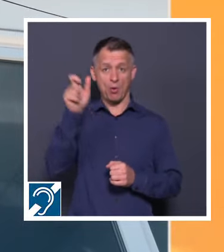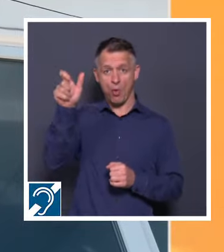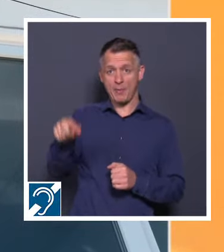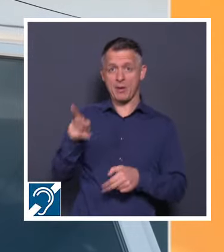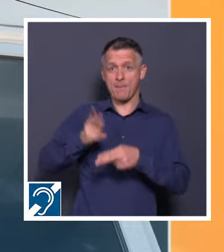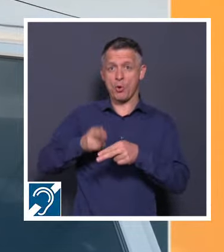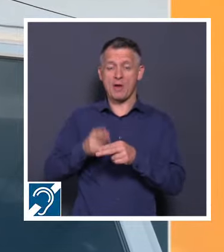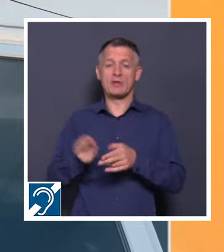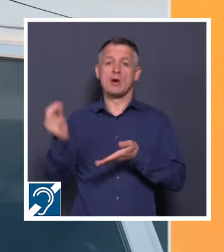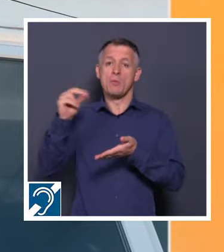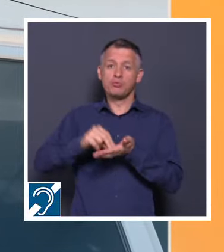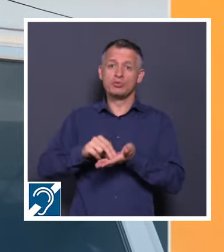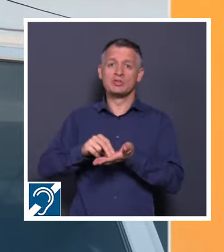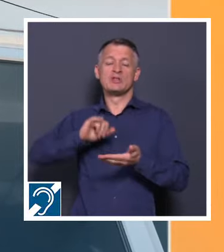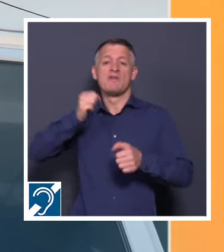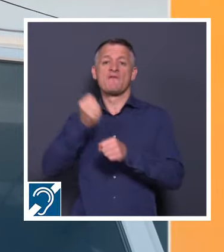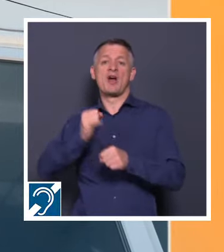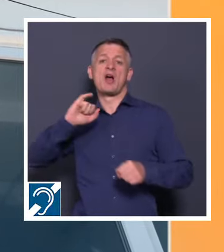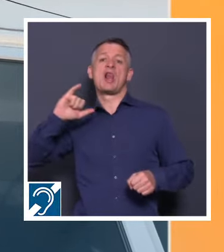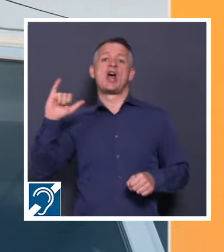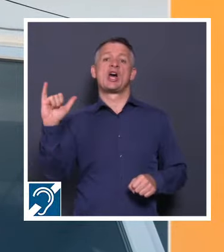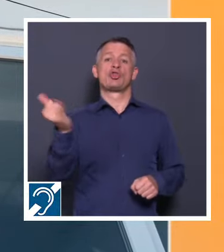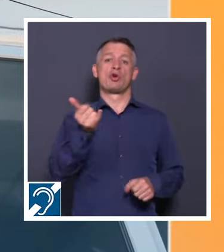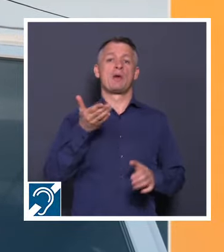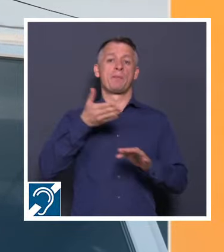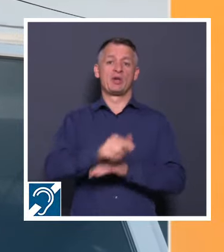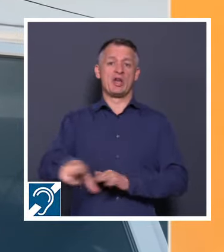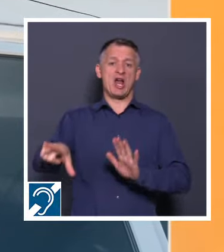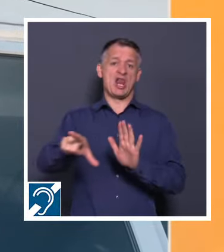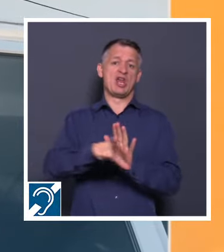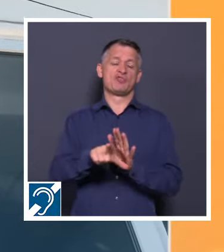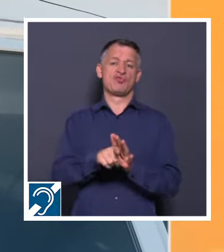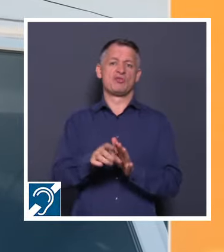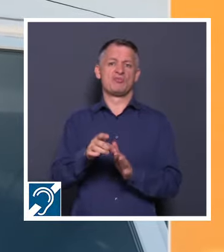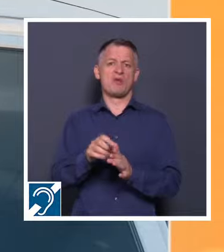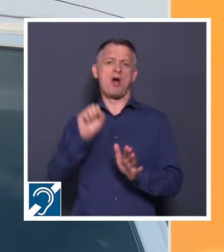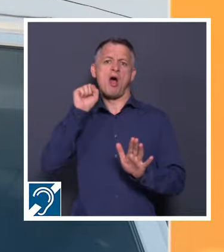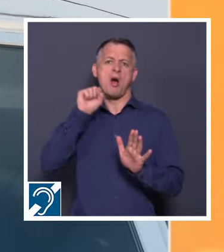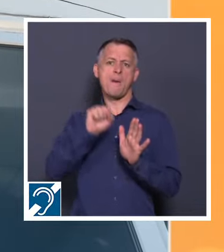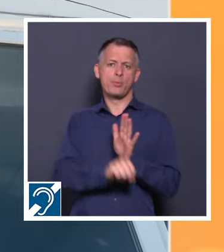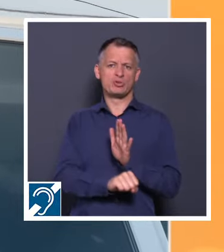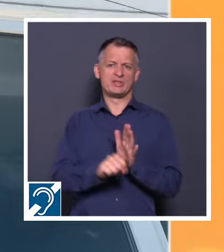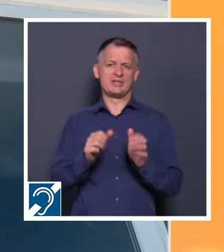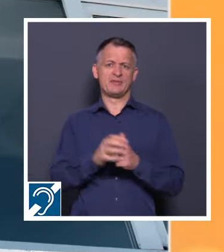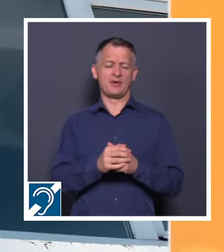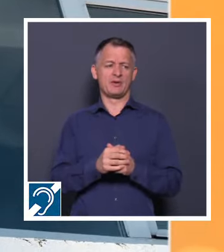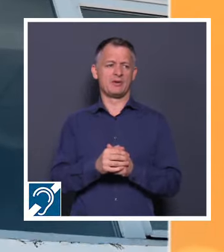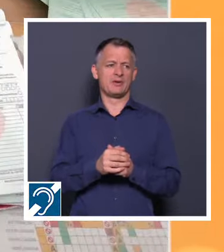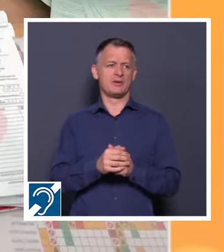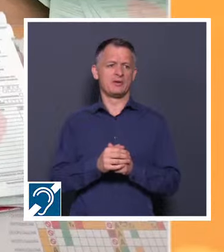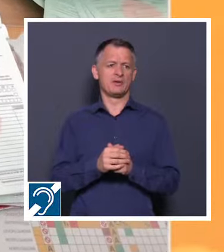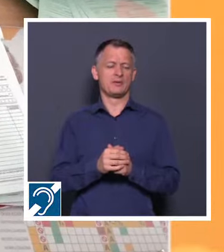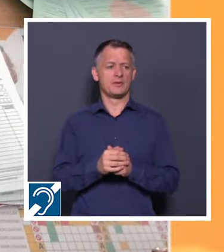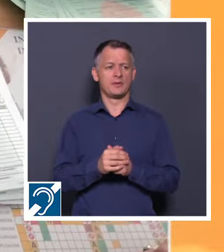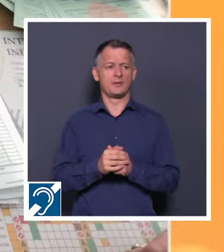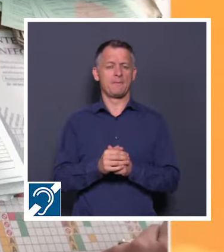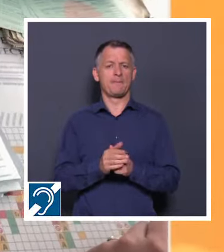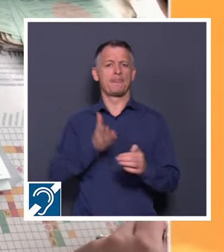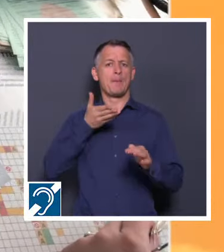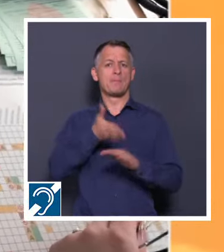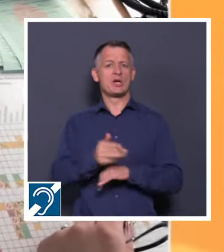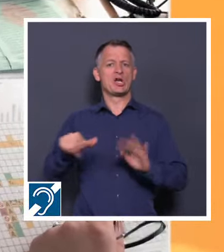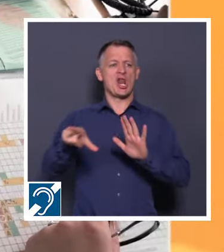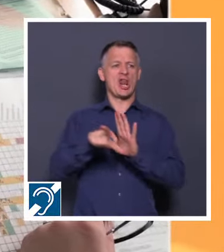drumuri interminabile printr-o legislație abuzivă și o legislație, cum să zic,